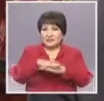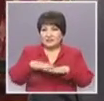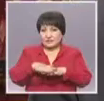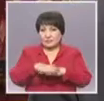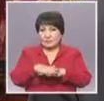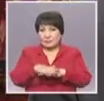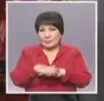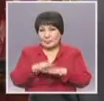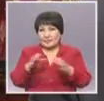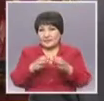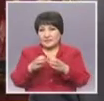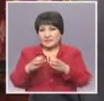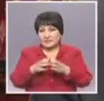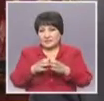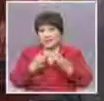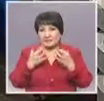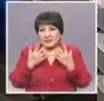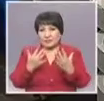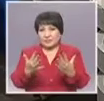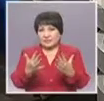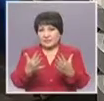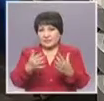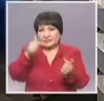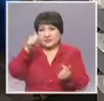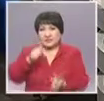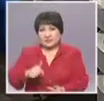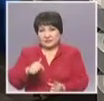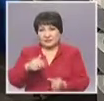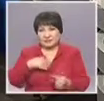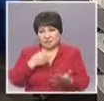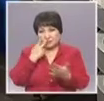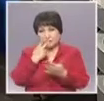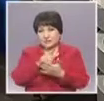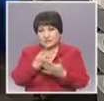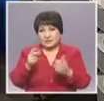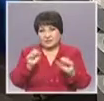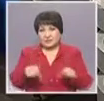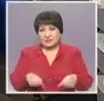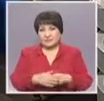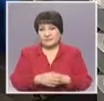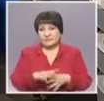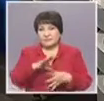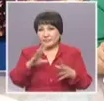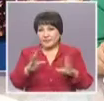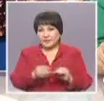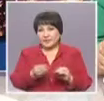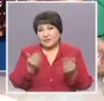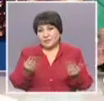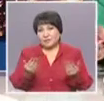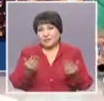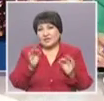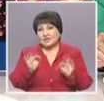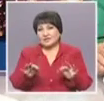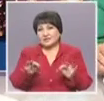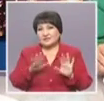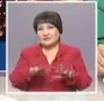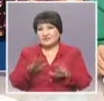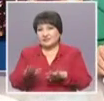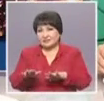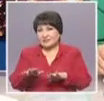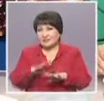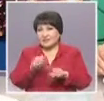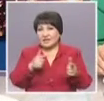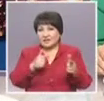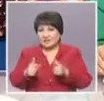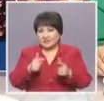федерациялардың талабына сай екендігін біз көрсете аламыз. Көрсете аламыз дейсіз. Ал жалпы бұл енді әрине нысандардың